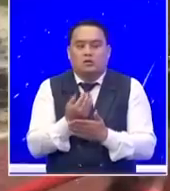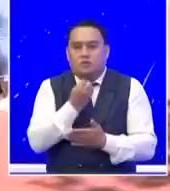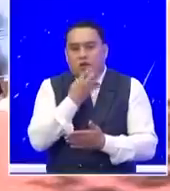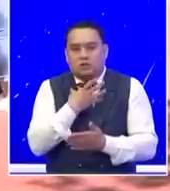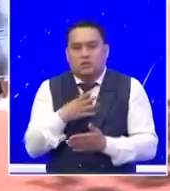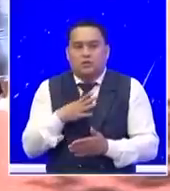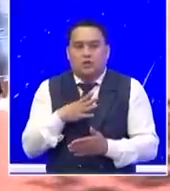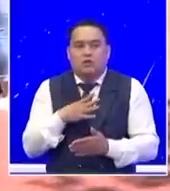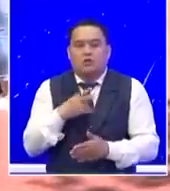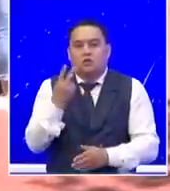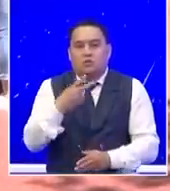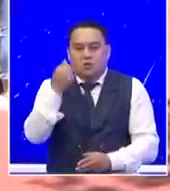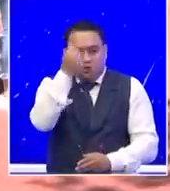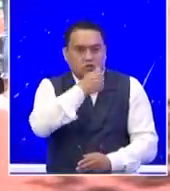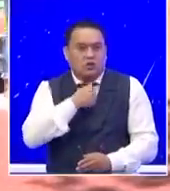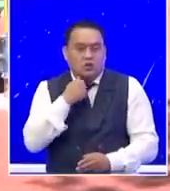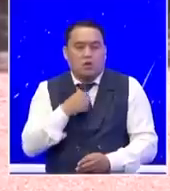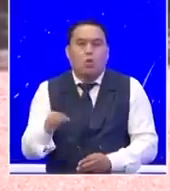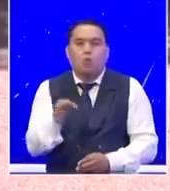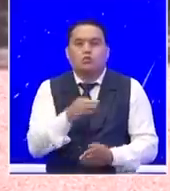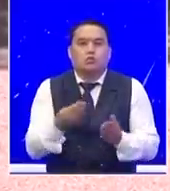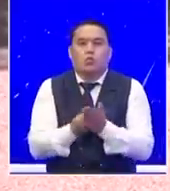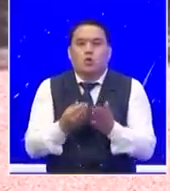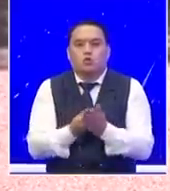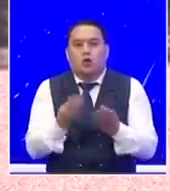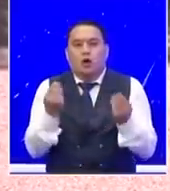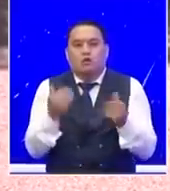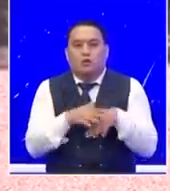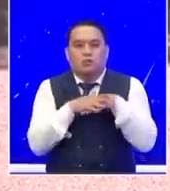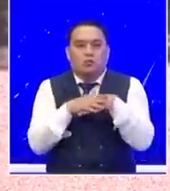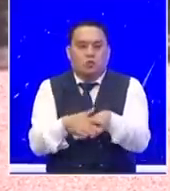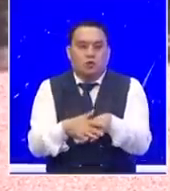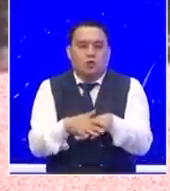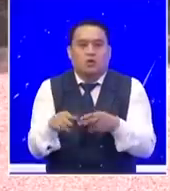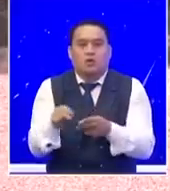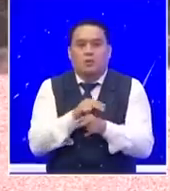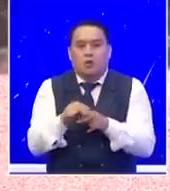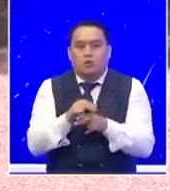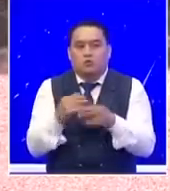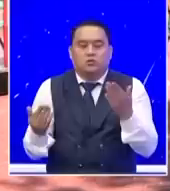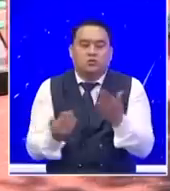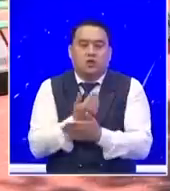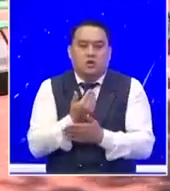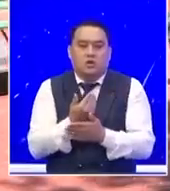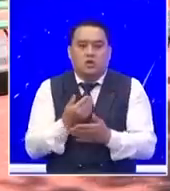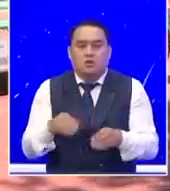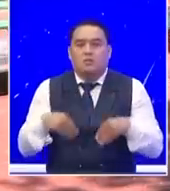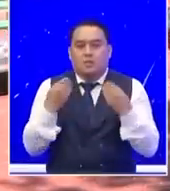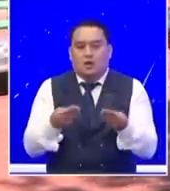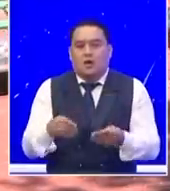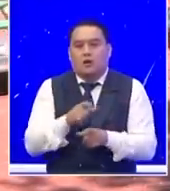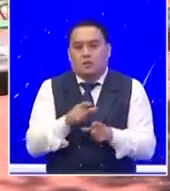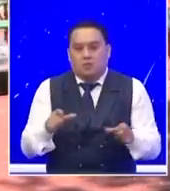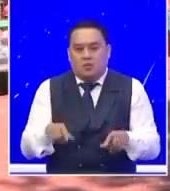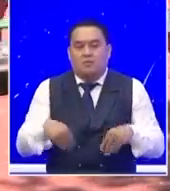қапты. 2020 жылы облыстық бюджеттен қаражат бөлінді. Бұны реконструкция жасап, қайтадан ел игілігіне, қала